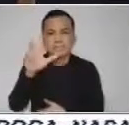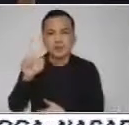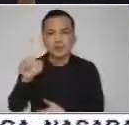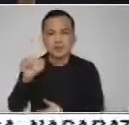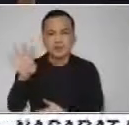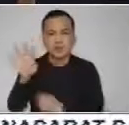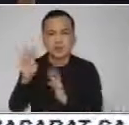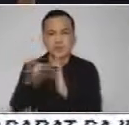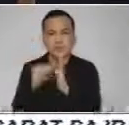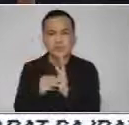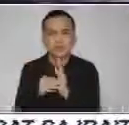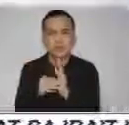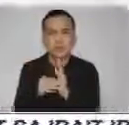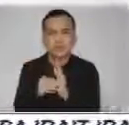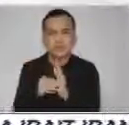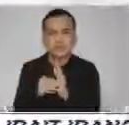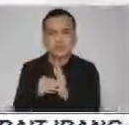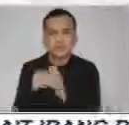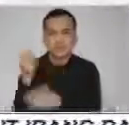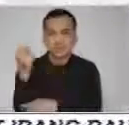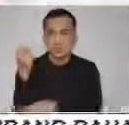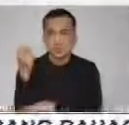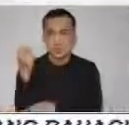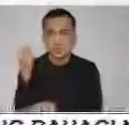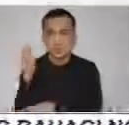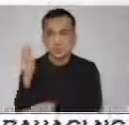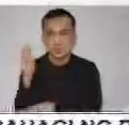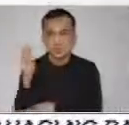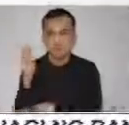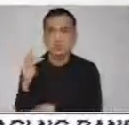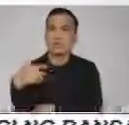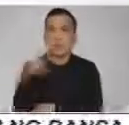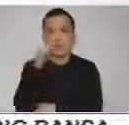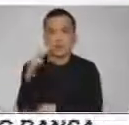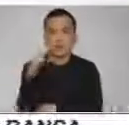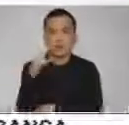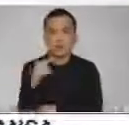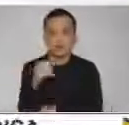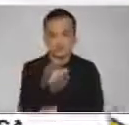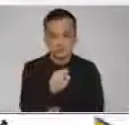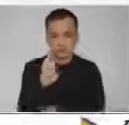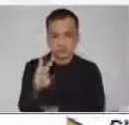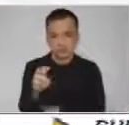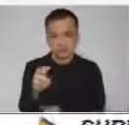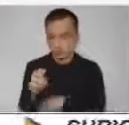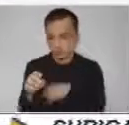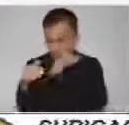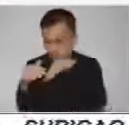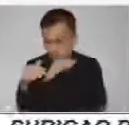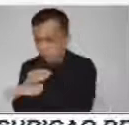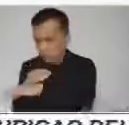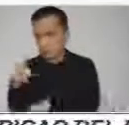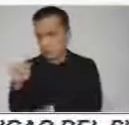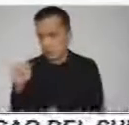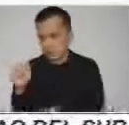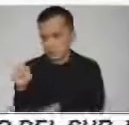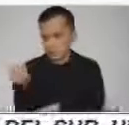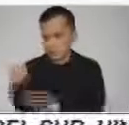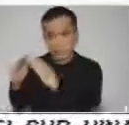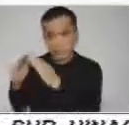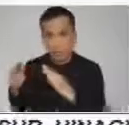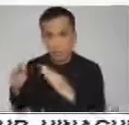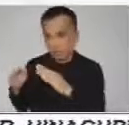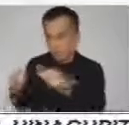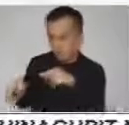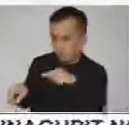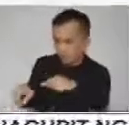at Darwin Asilador. Sa Taguig City, higit 100,000 pisong halaga na hinina ng shabu ang nasamsam